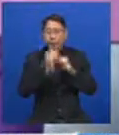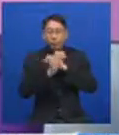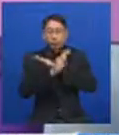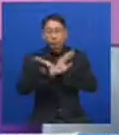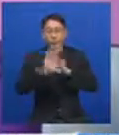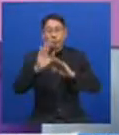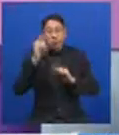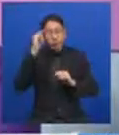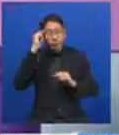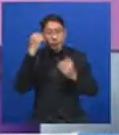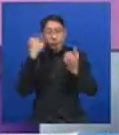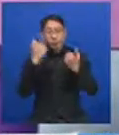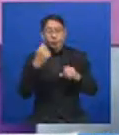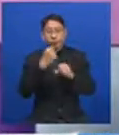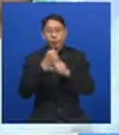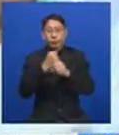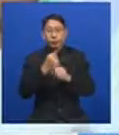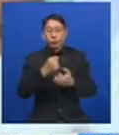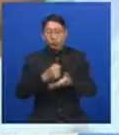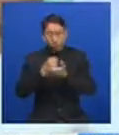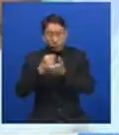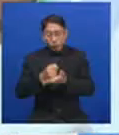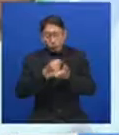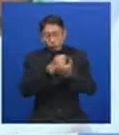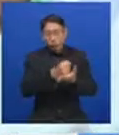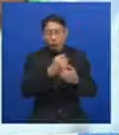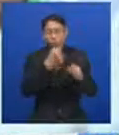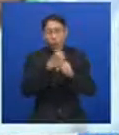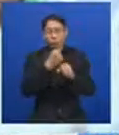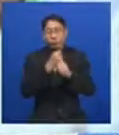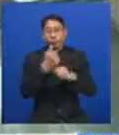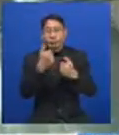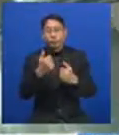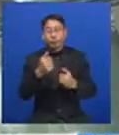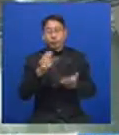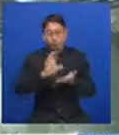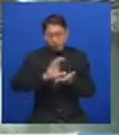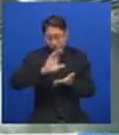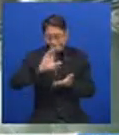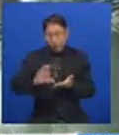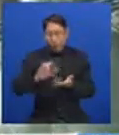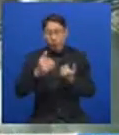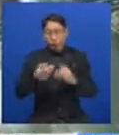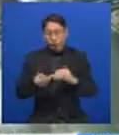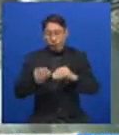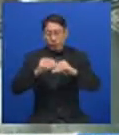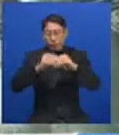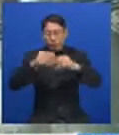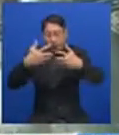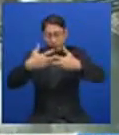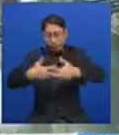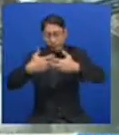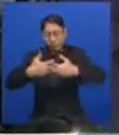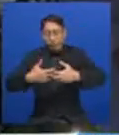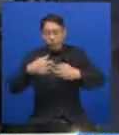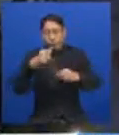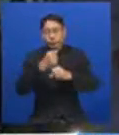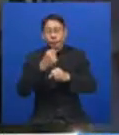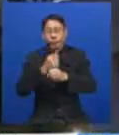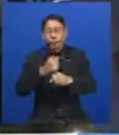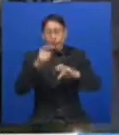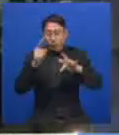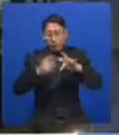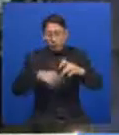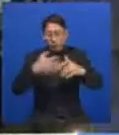นี้ก็คือสิ่งที่ทางเราจะช่วยกันอีกตัวนึงก็คืองบประมาณเช่นถ้าเขาจะเพิ่มเครื่องจักรเขาขาดอีก2ตั